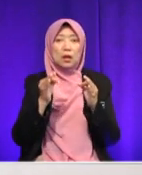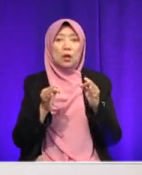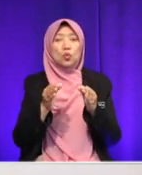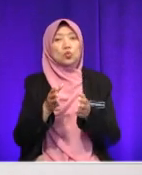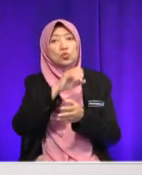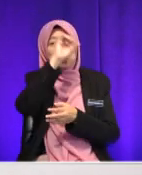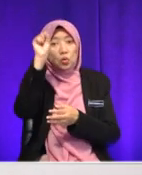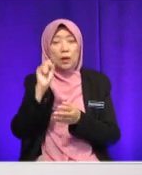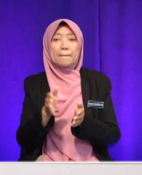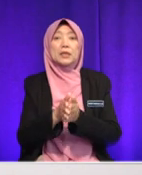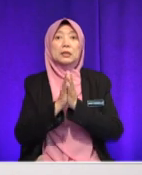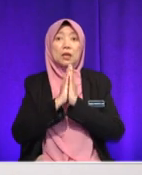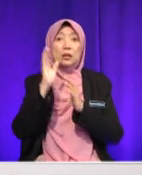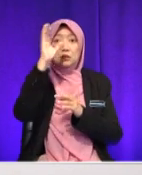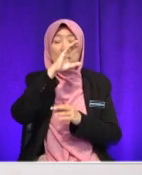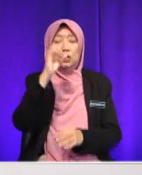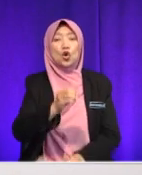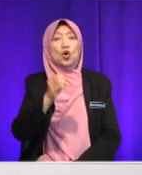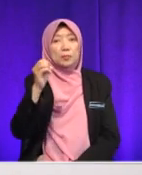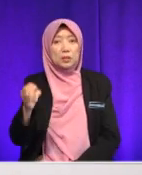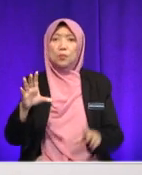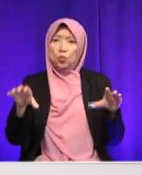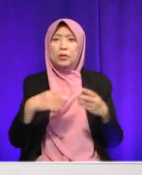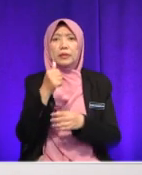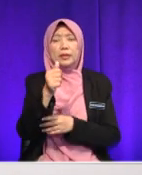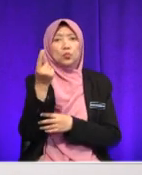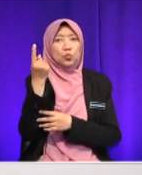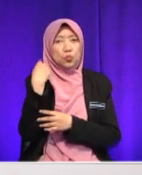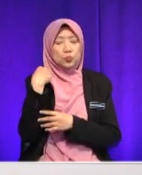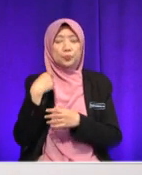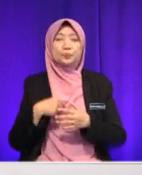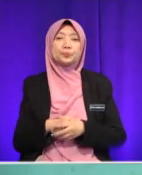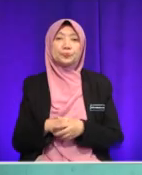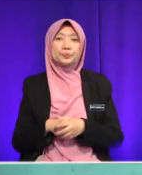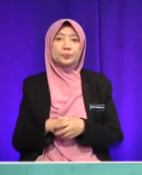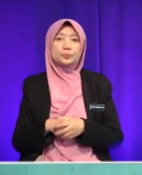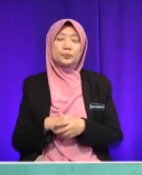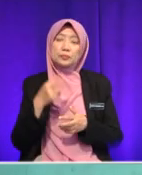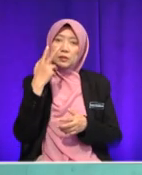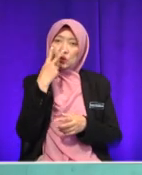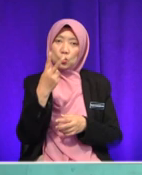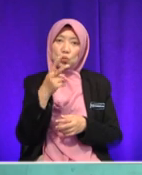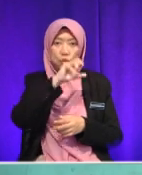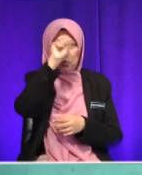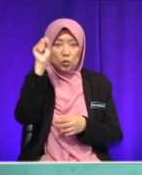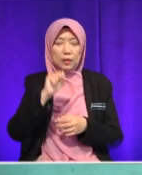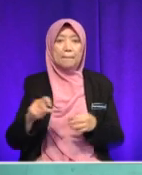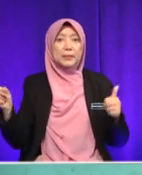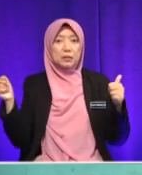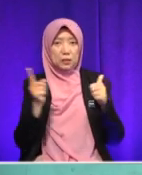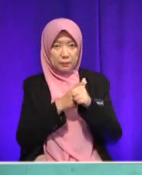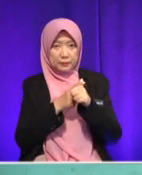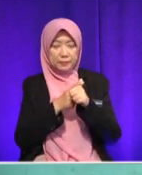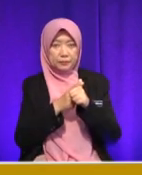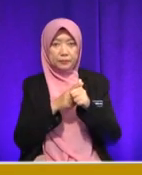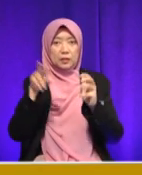anda buatlah A dulu baru buat B. Baik. Seperti itu. Okey, baik. Kita boleh lihat soalan yang pertama seperti anda boleh lihat di skrin.